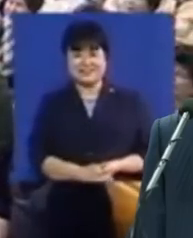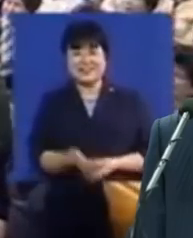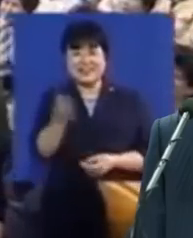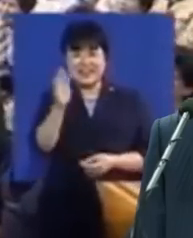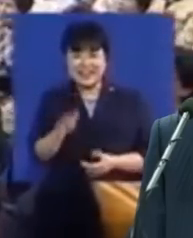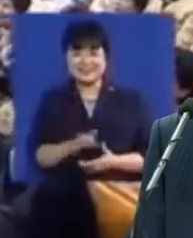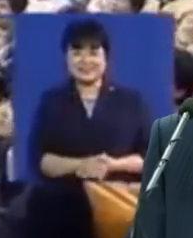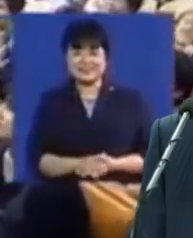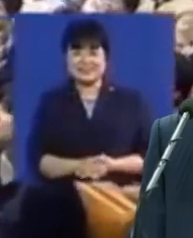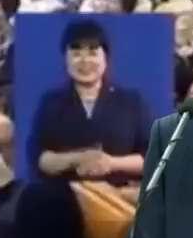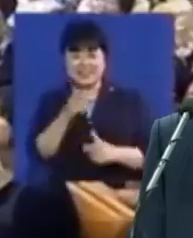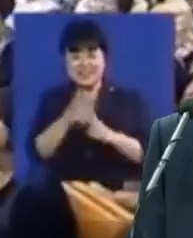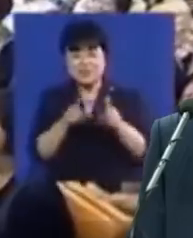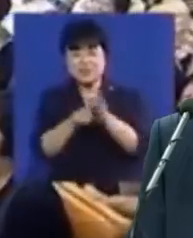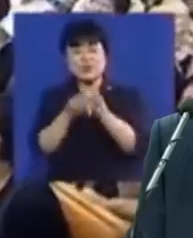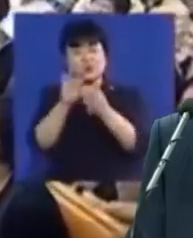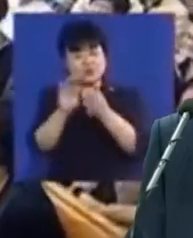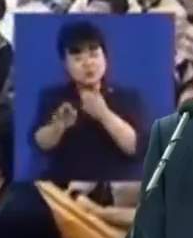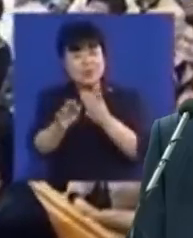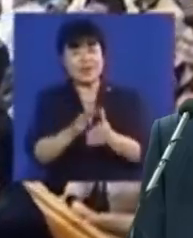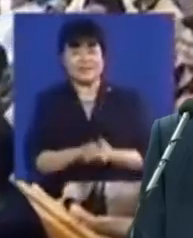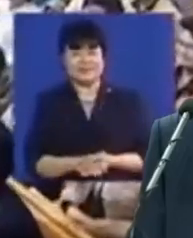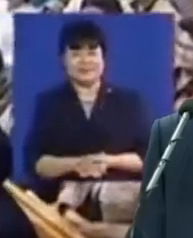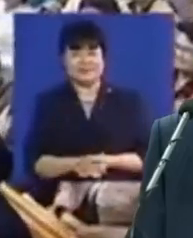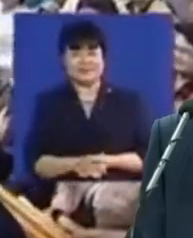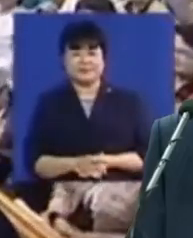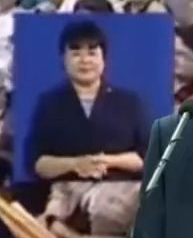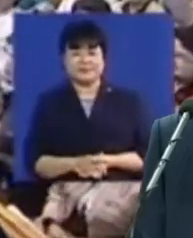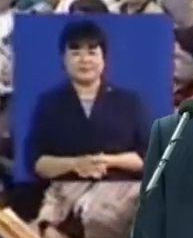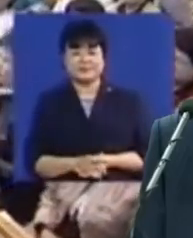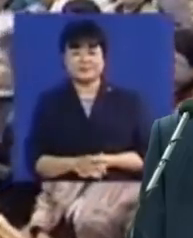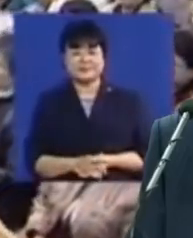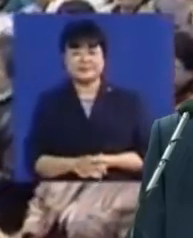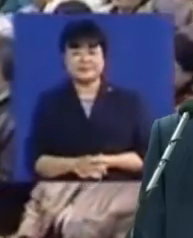그런데 제가 예수를 믿고 난 다음에